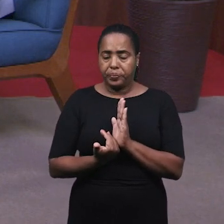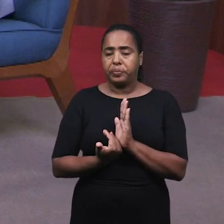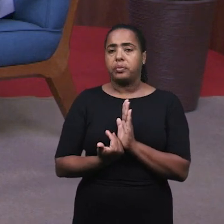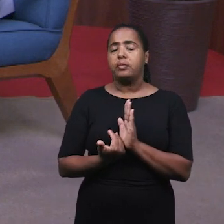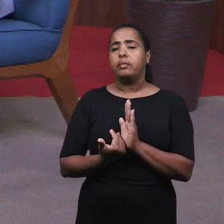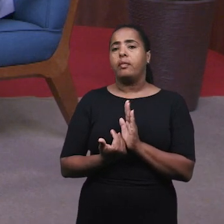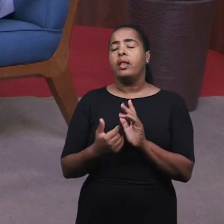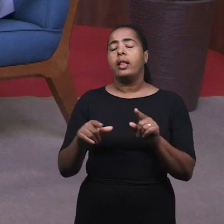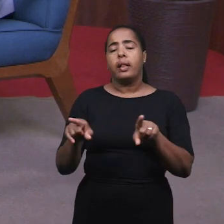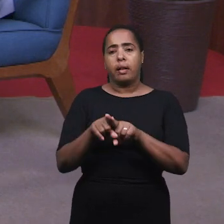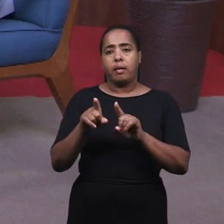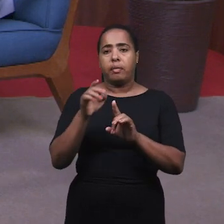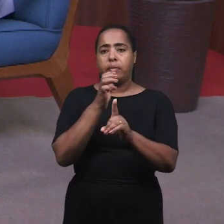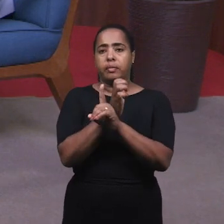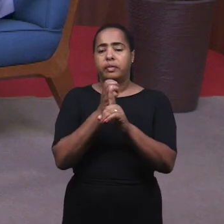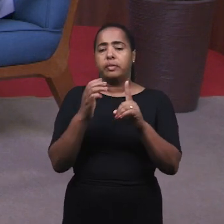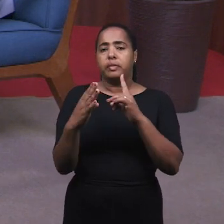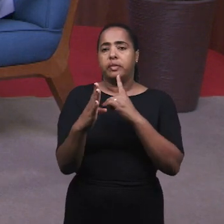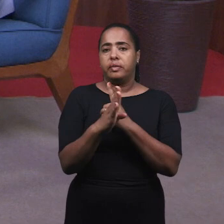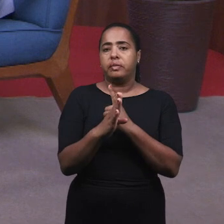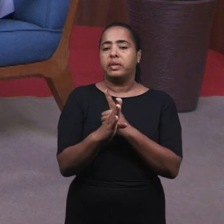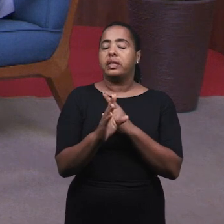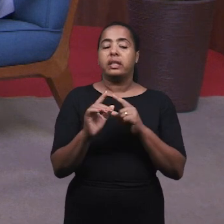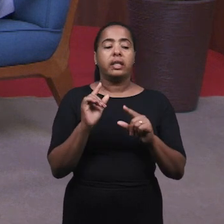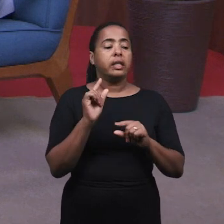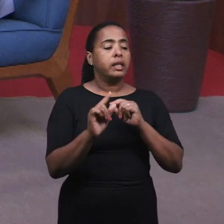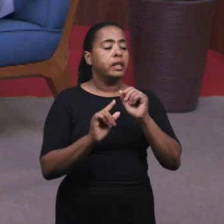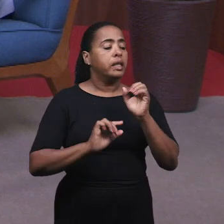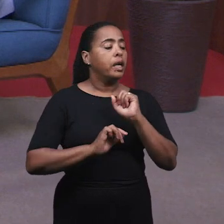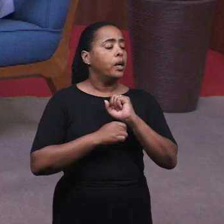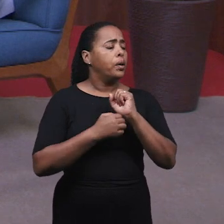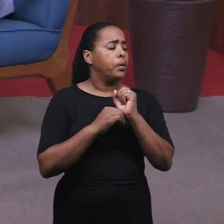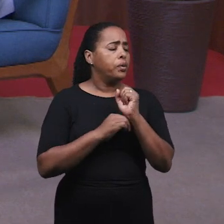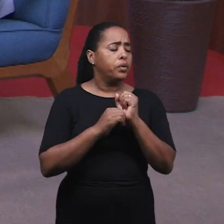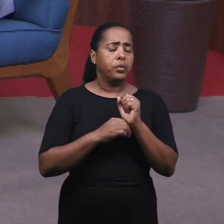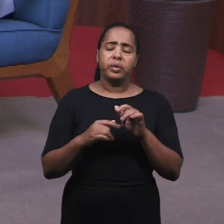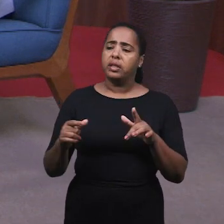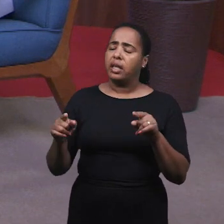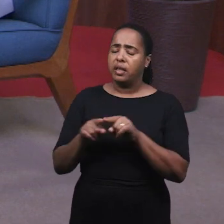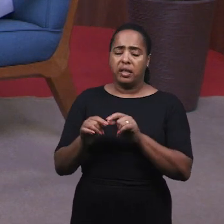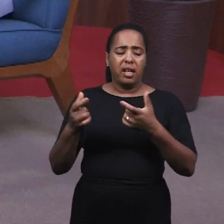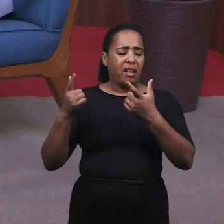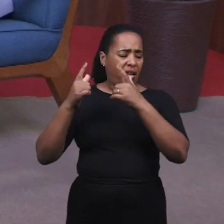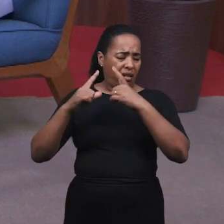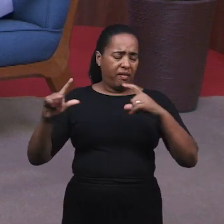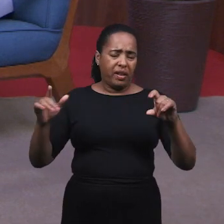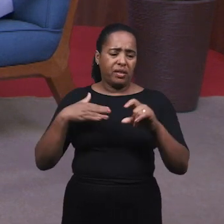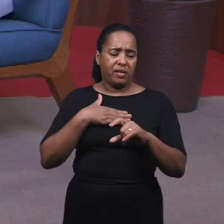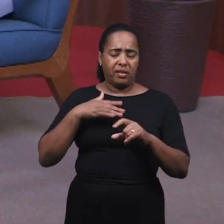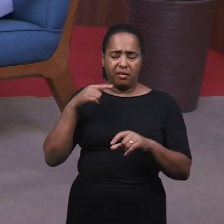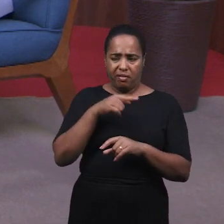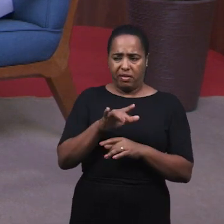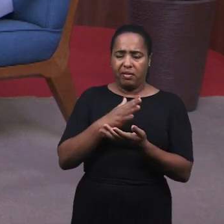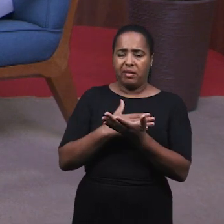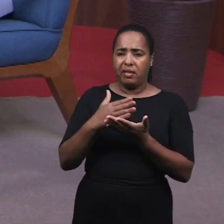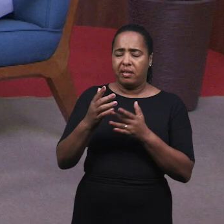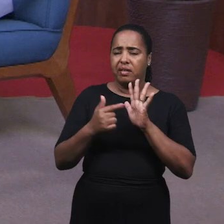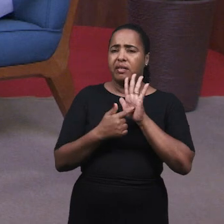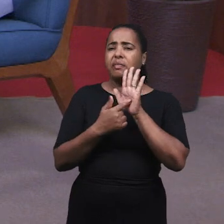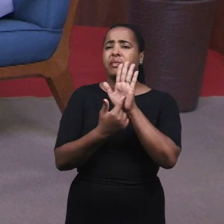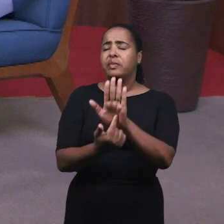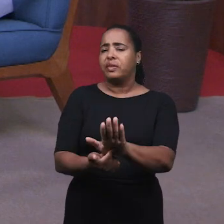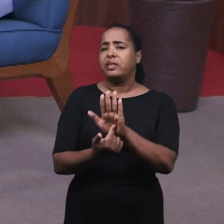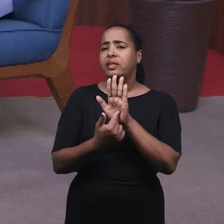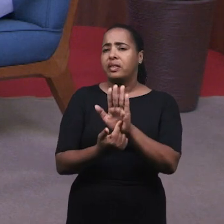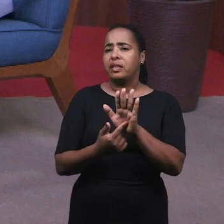formation, naturellement dans les dernières éditions de l'école biblique dominicale qui portent sur les mystères. Il y a une phrase que